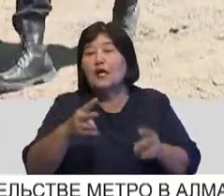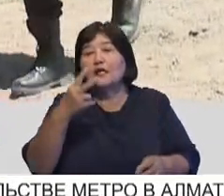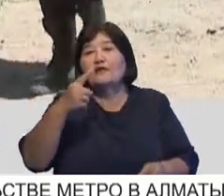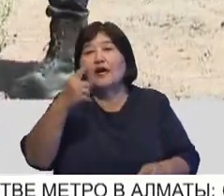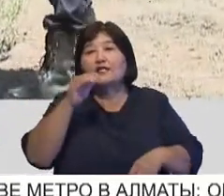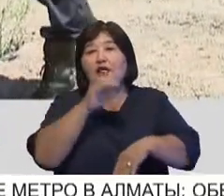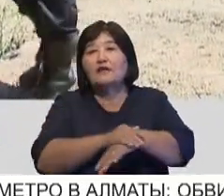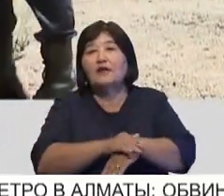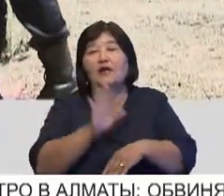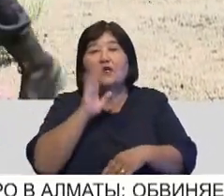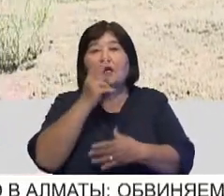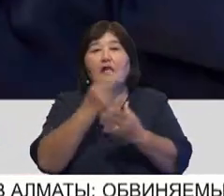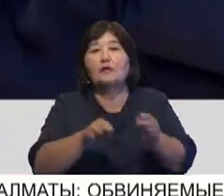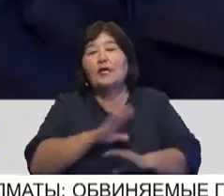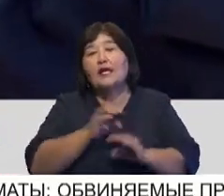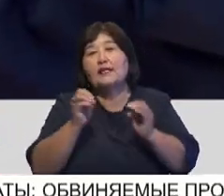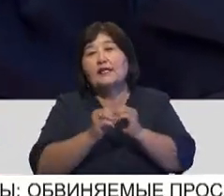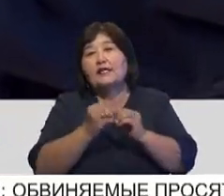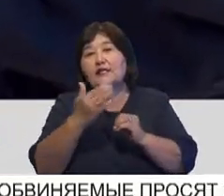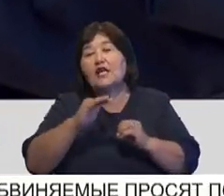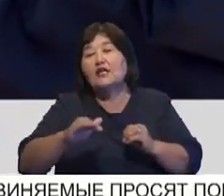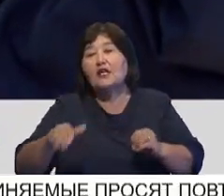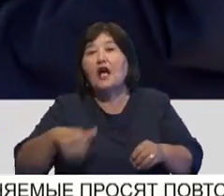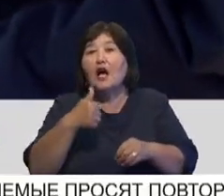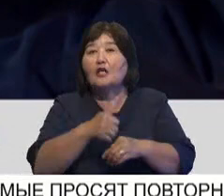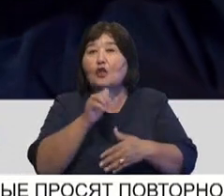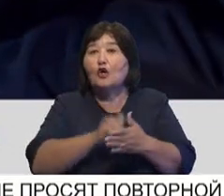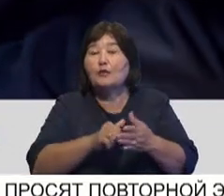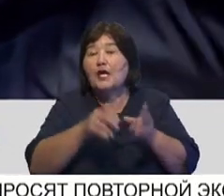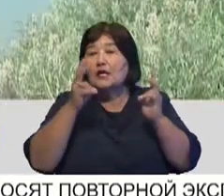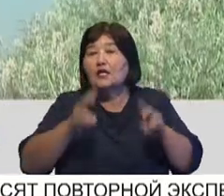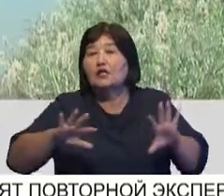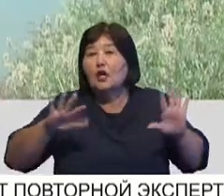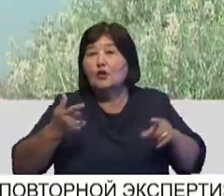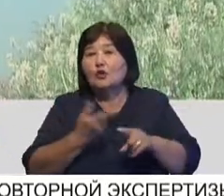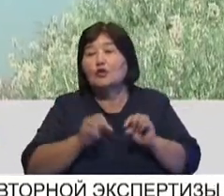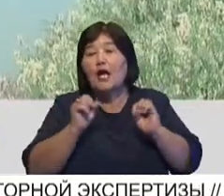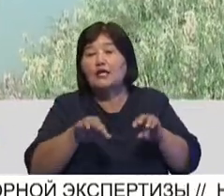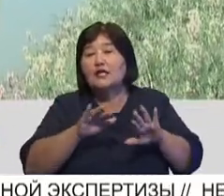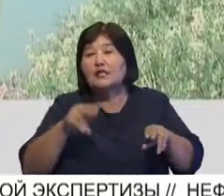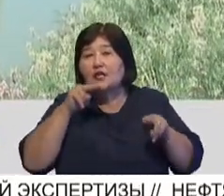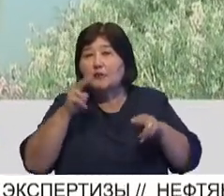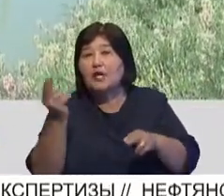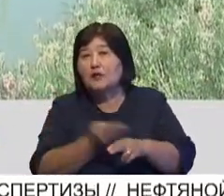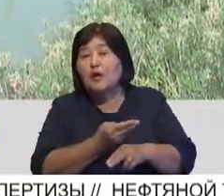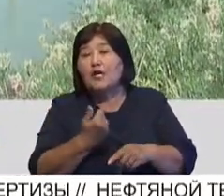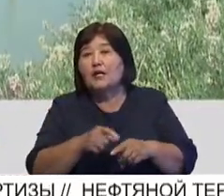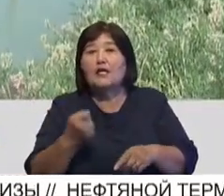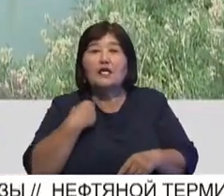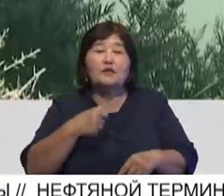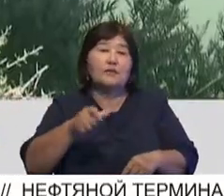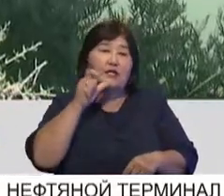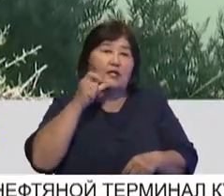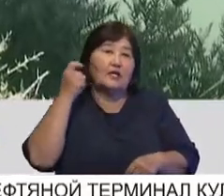21 факт гибели на воде 10 из них дети основные причины несчастных случаев - это оставление детей без присмотра и распитие